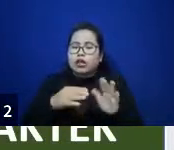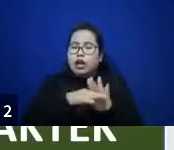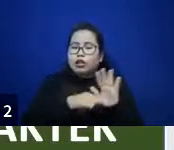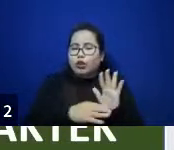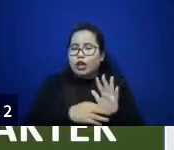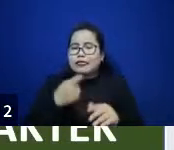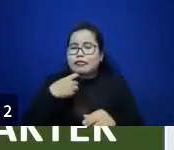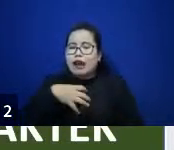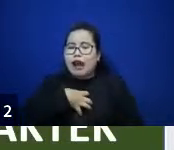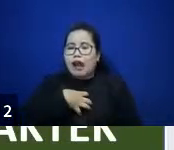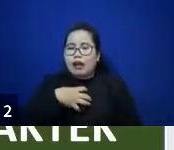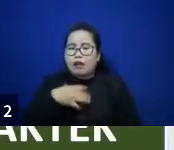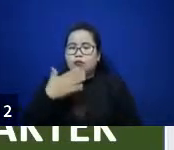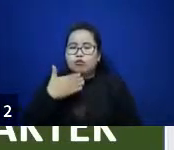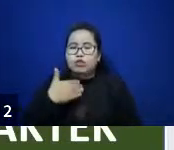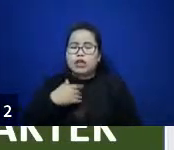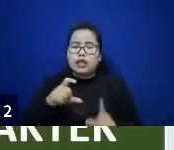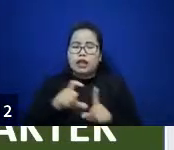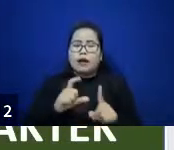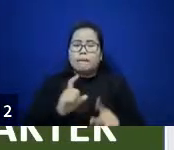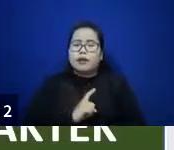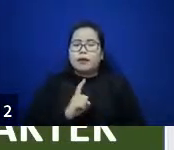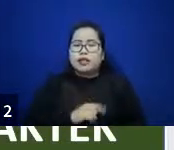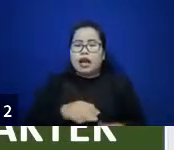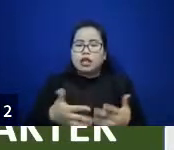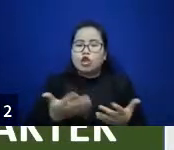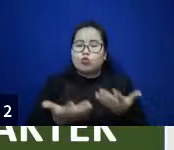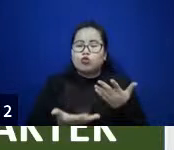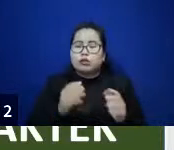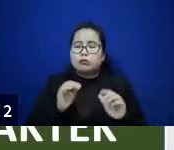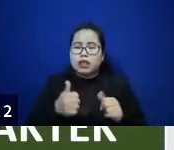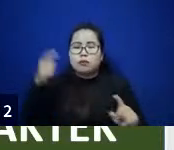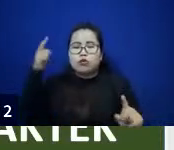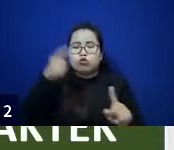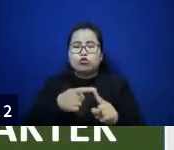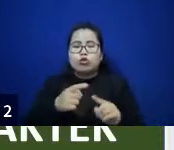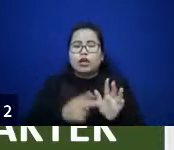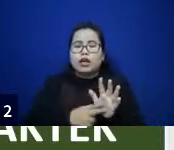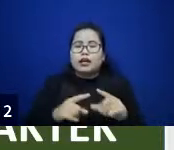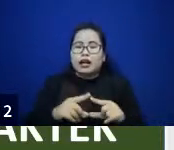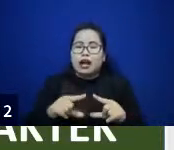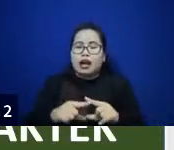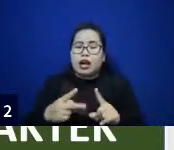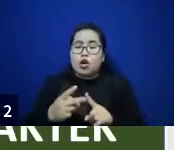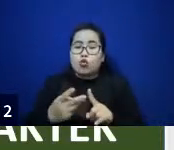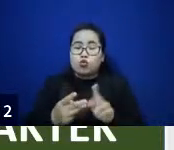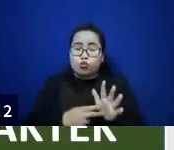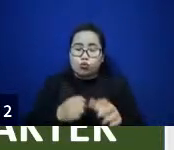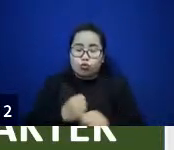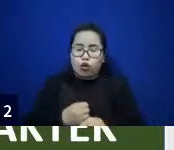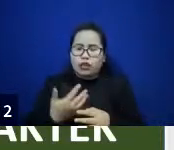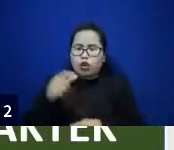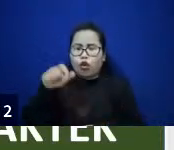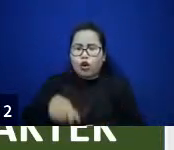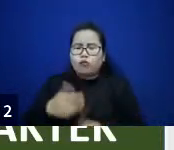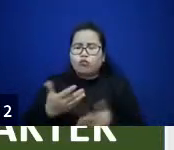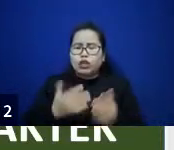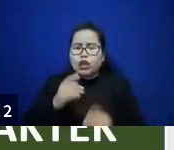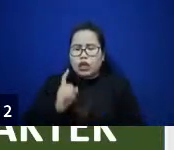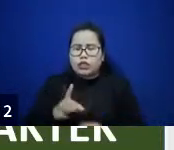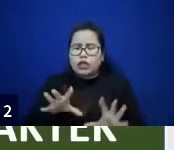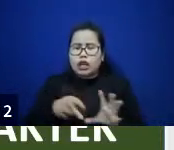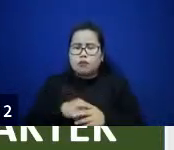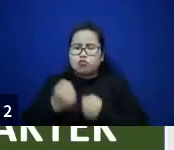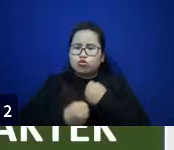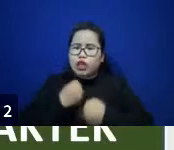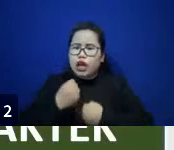hak-hak publik data pribadi dan juga mungkin harus menunjuk narahubung gitu ya atau orang yang ada dalam perusahaan itu